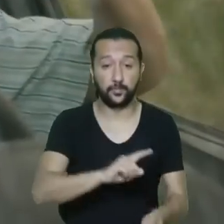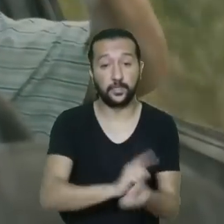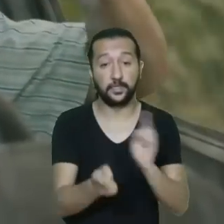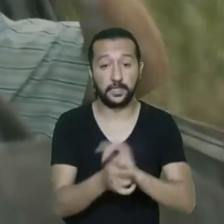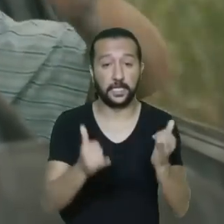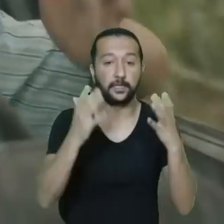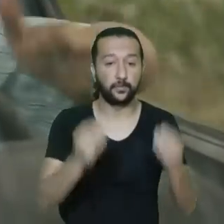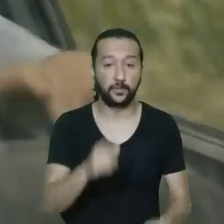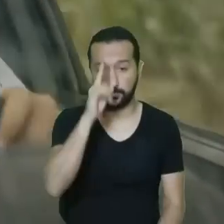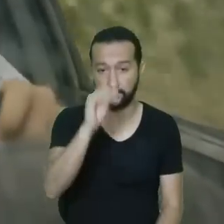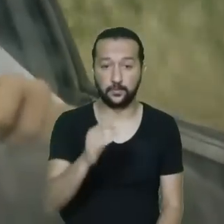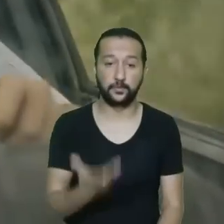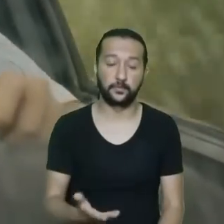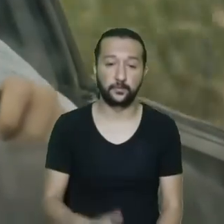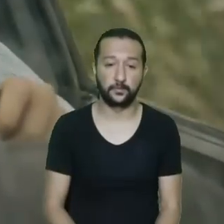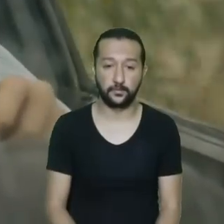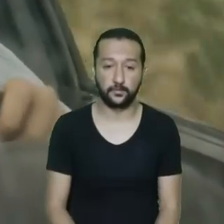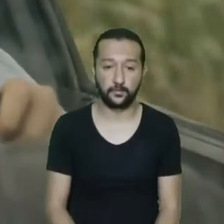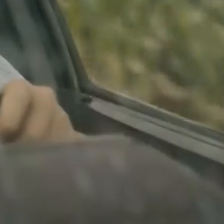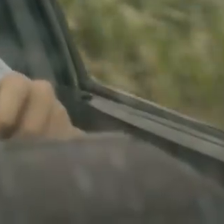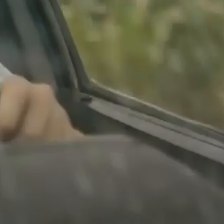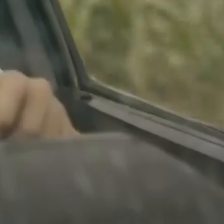kadarcık yaramazlığımız olacak sonuçta.